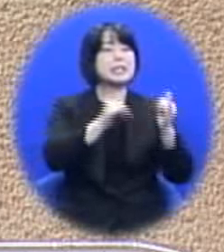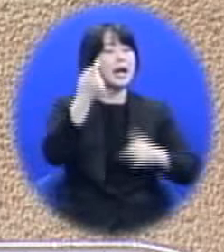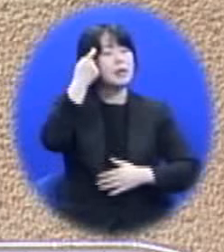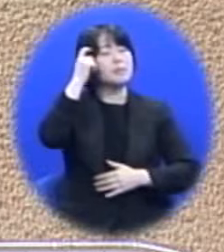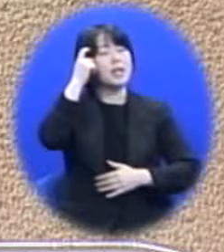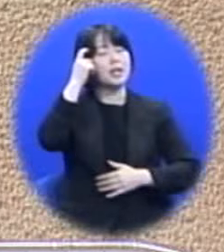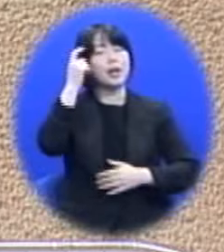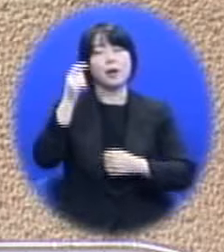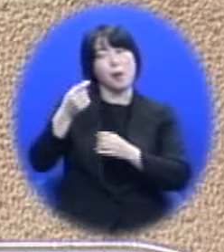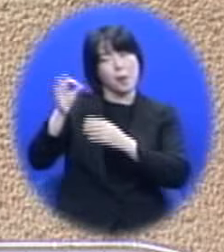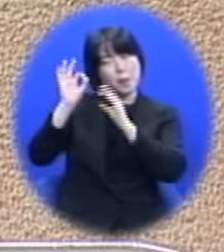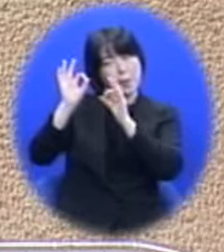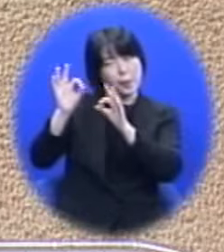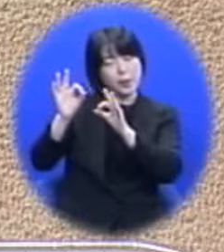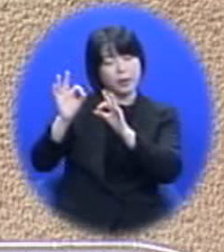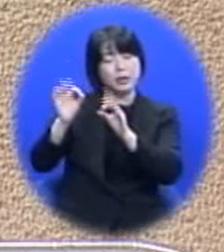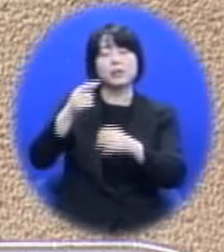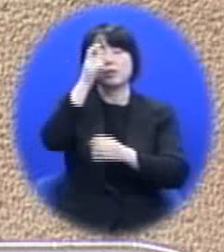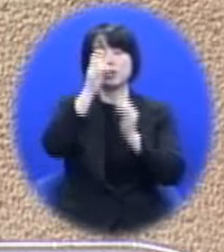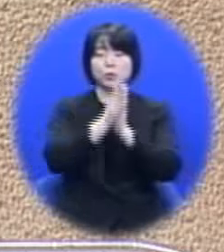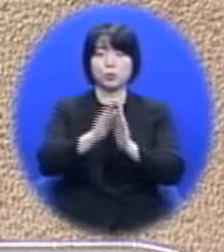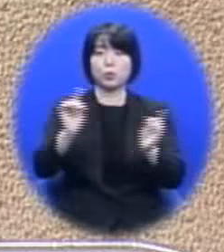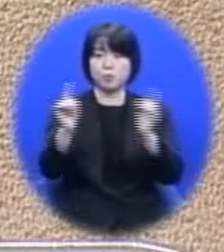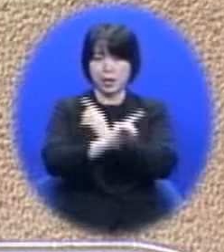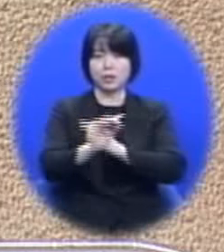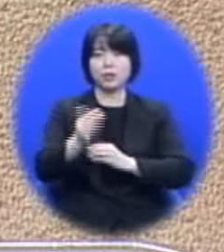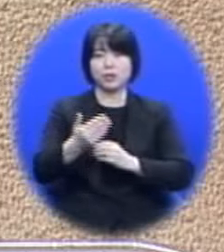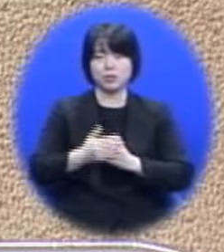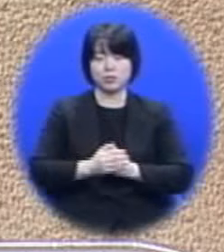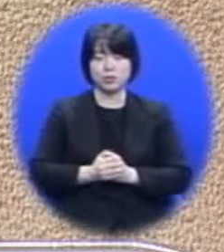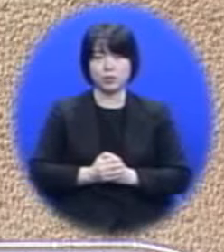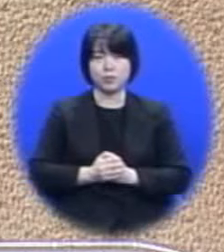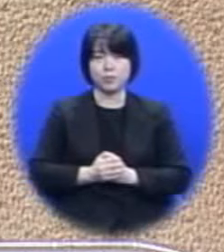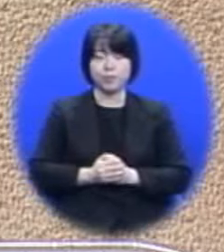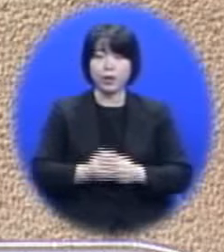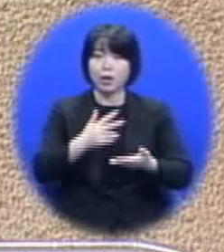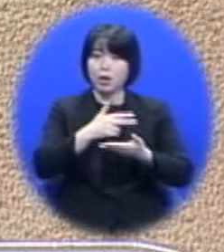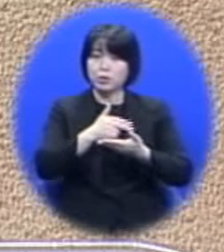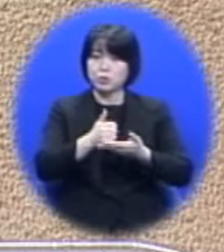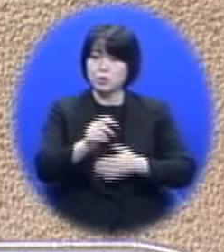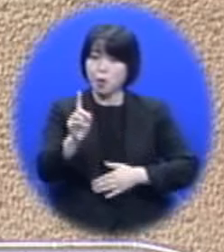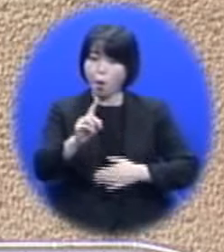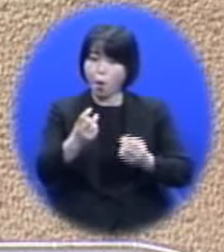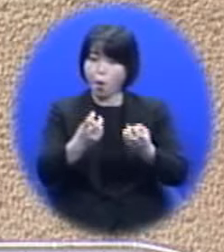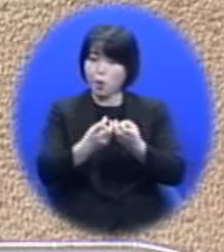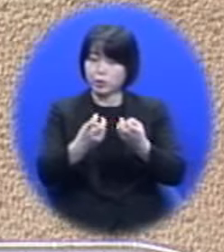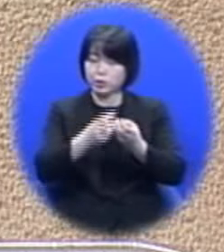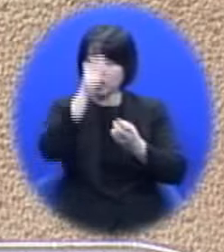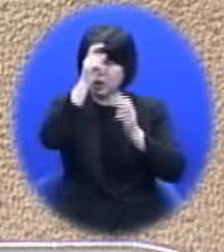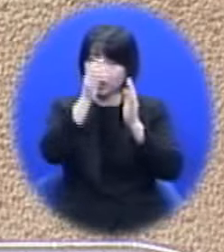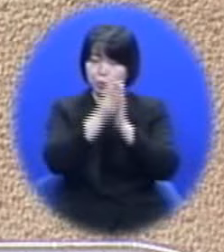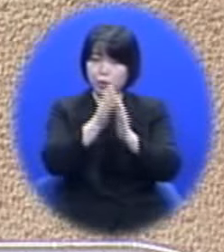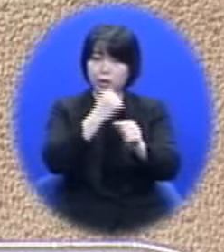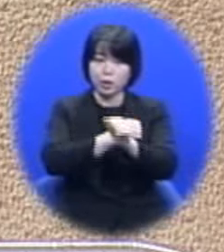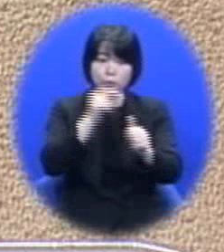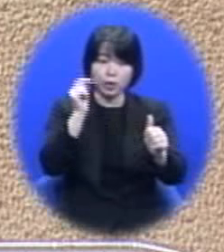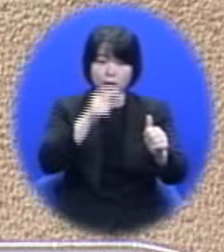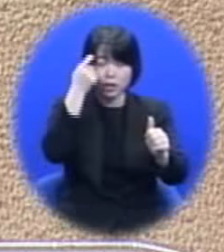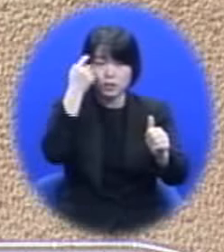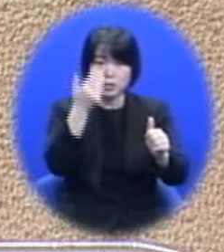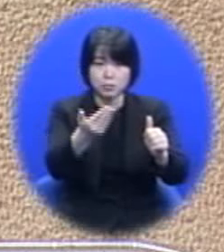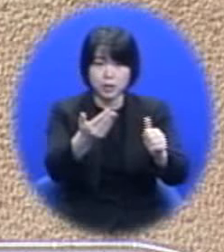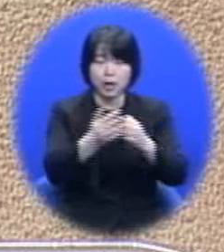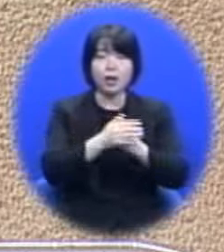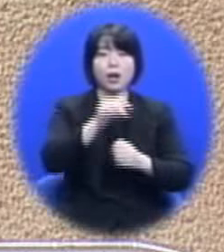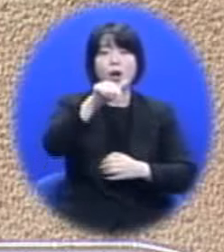기도가 되어버렸다는 것. 주님께서 어떻게 기도하라고 하셨나? 골방 기도를 하라고